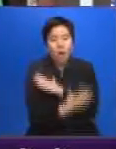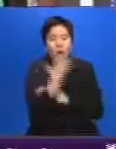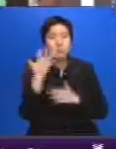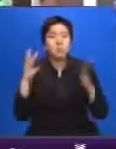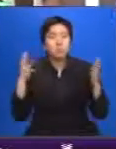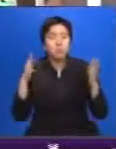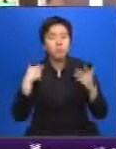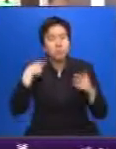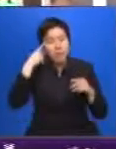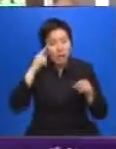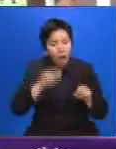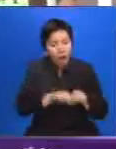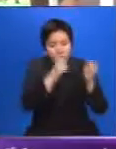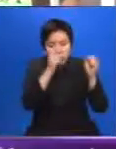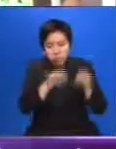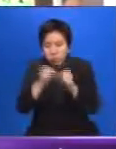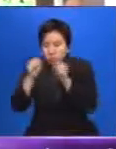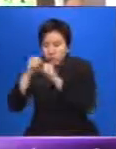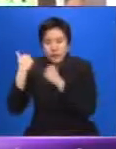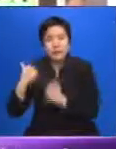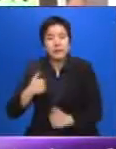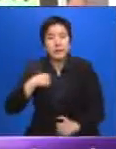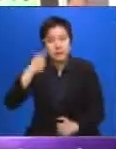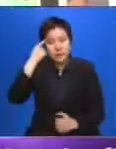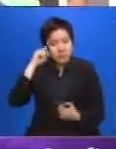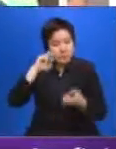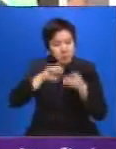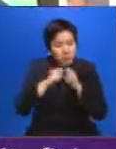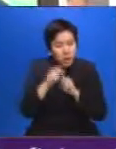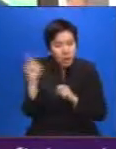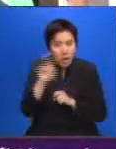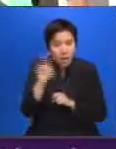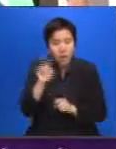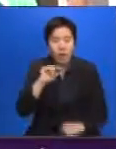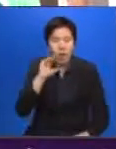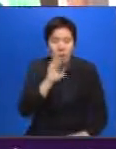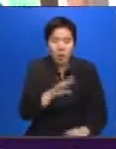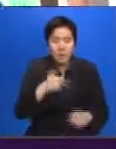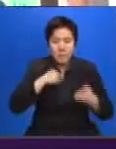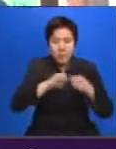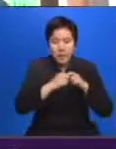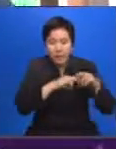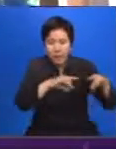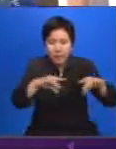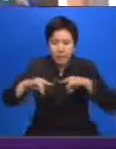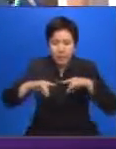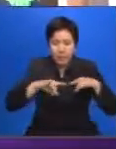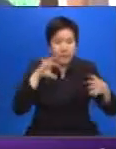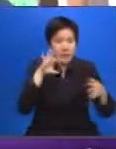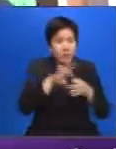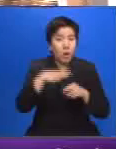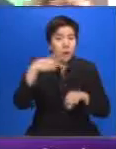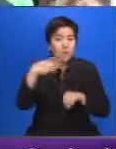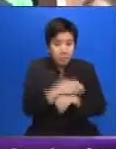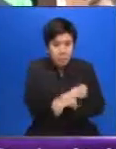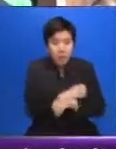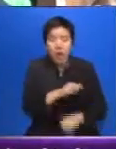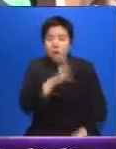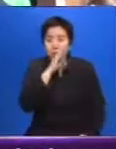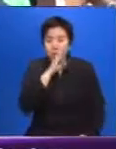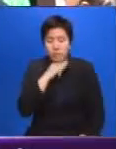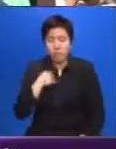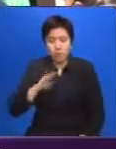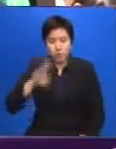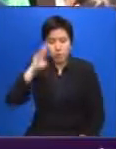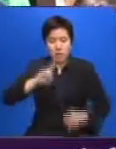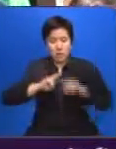ยู่เยอะฮะแล้วก็อยู่ในตกอยู่ในภาวะของความขัดแย้งทางการเมืองนะฮะถ้ามีอะไรที่ทางภาคเอก